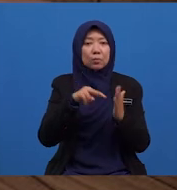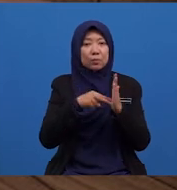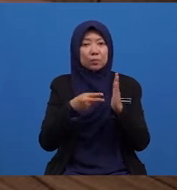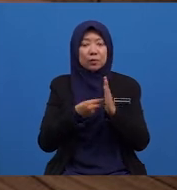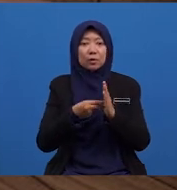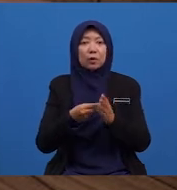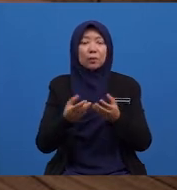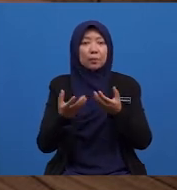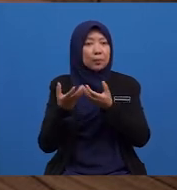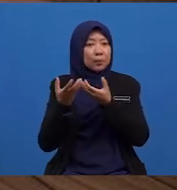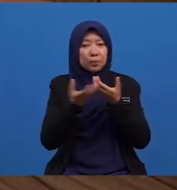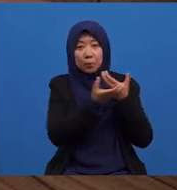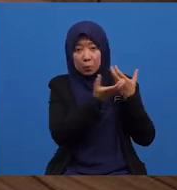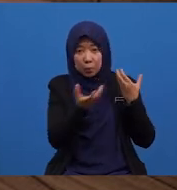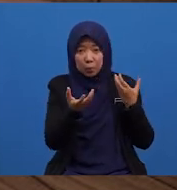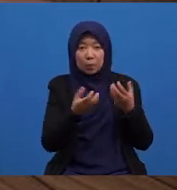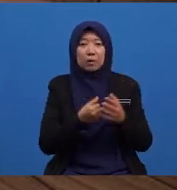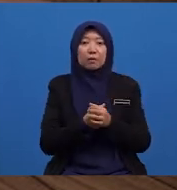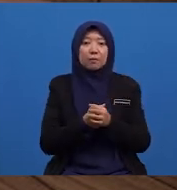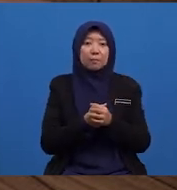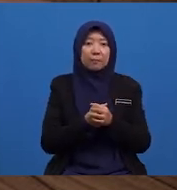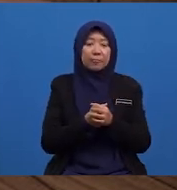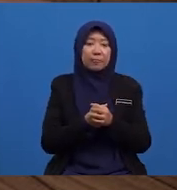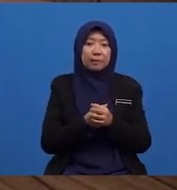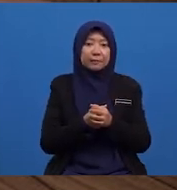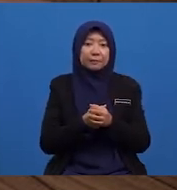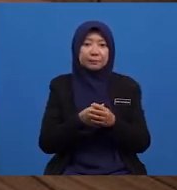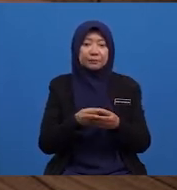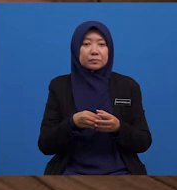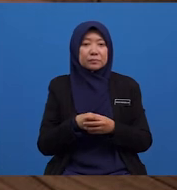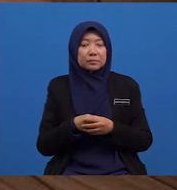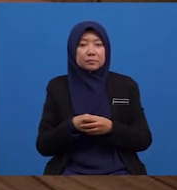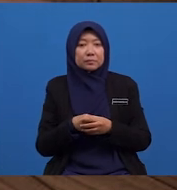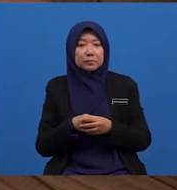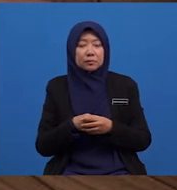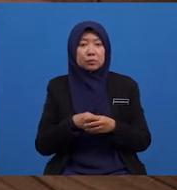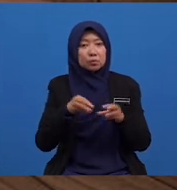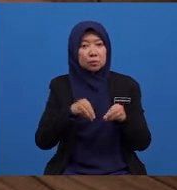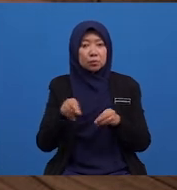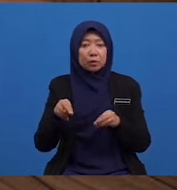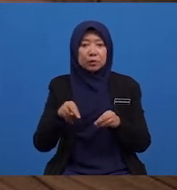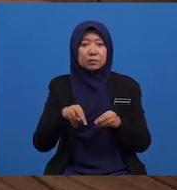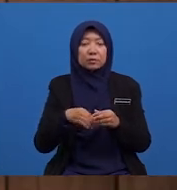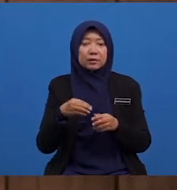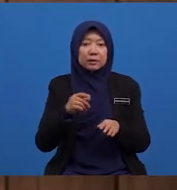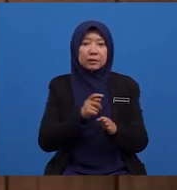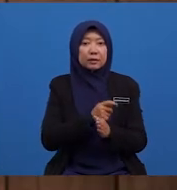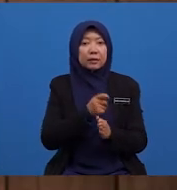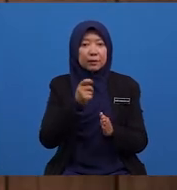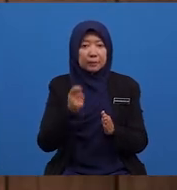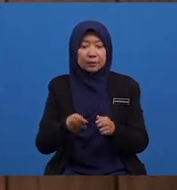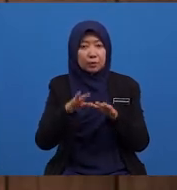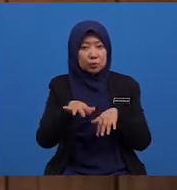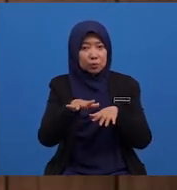buluh, iaitu sejenis tumbuhan yang beruas dan berongga. Kebiasaannya tumbuh di tepi sungai.